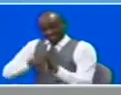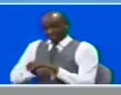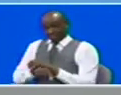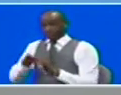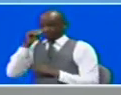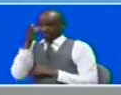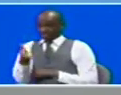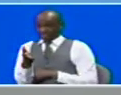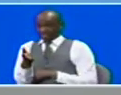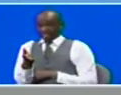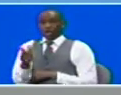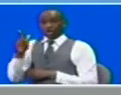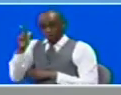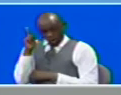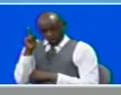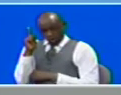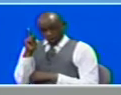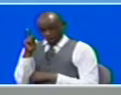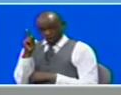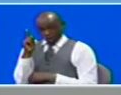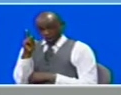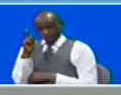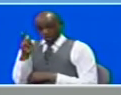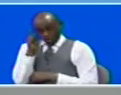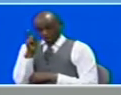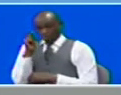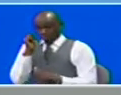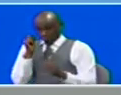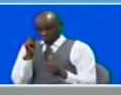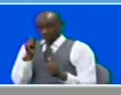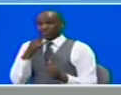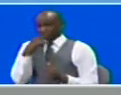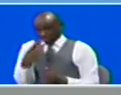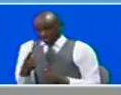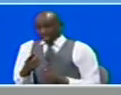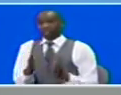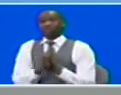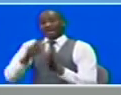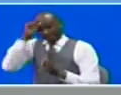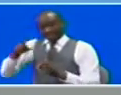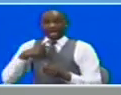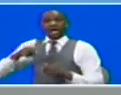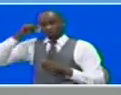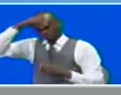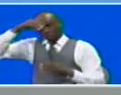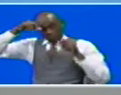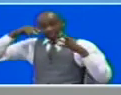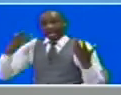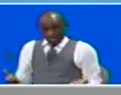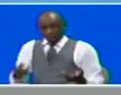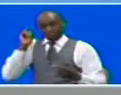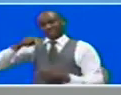utapata ya kwamba sheria inayo tuambia qualifications ya governor imesema governor lazima akuwe na